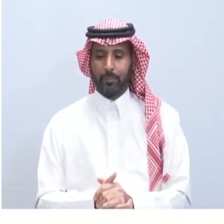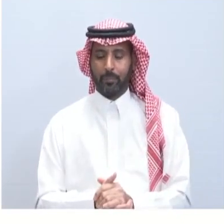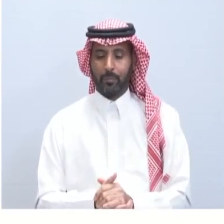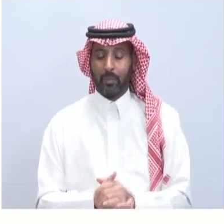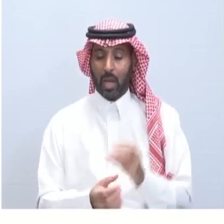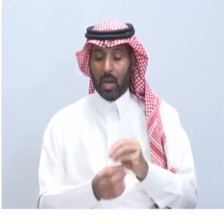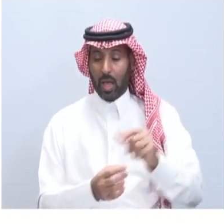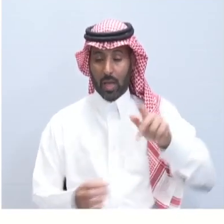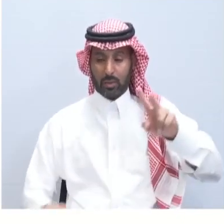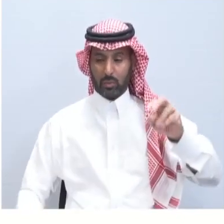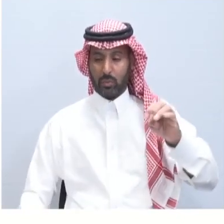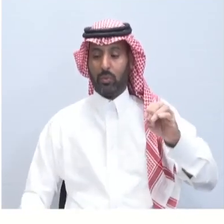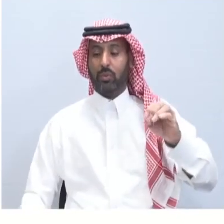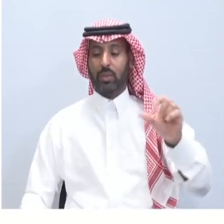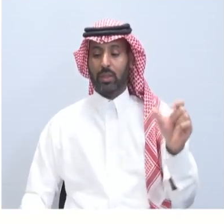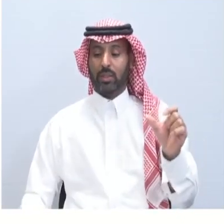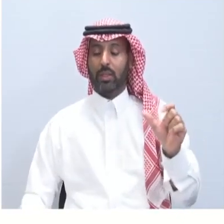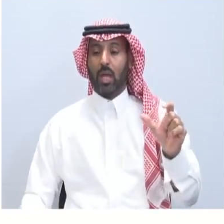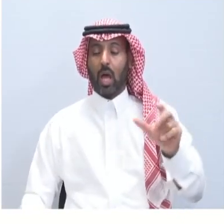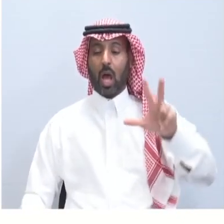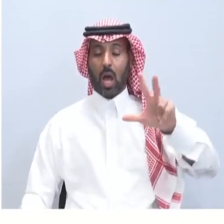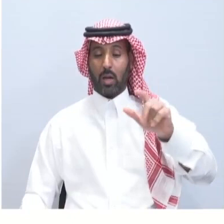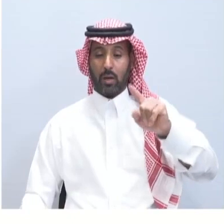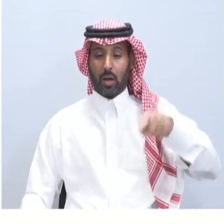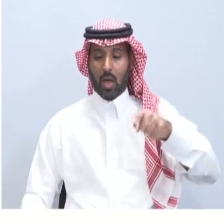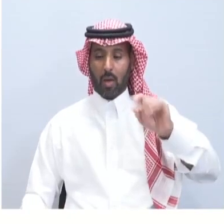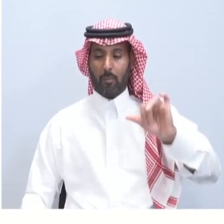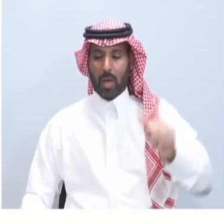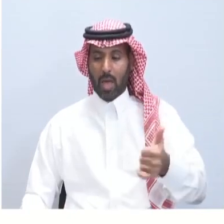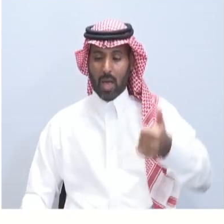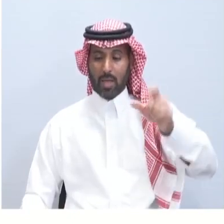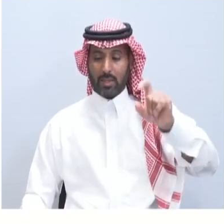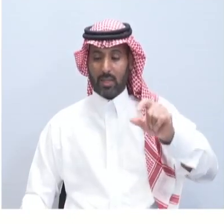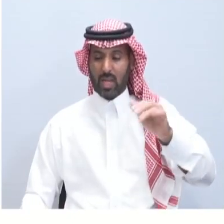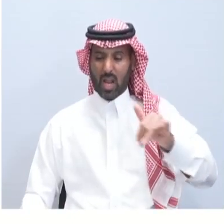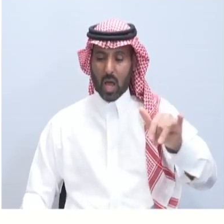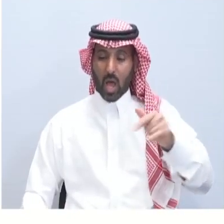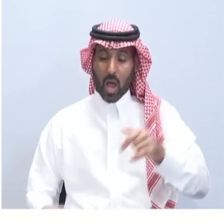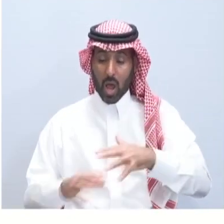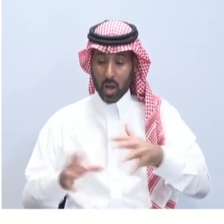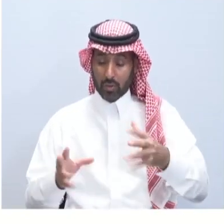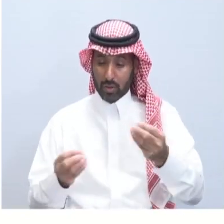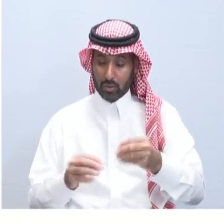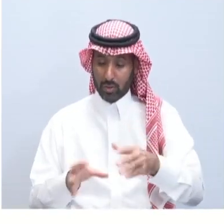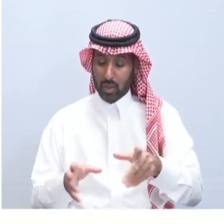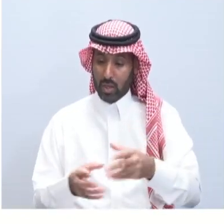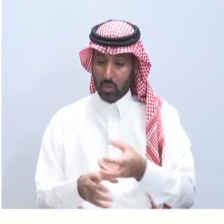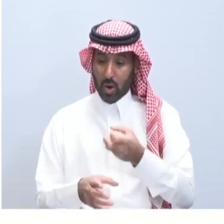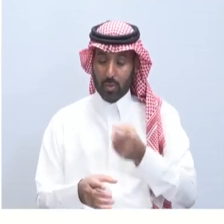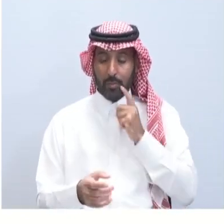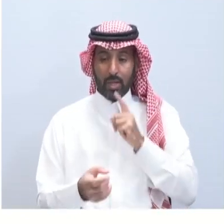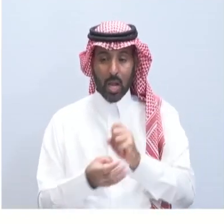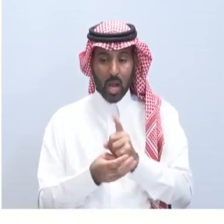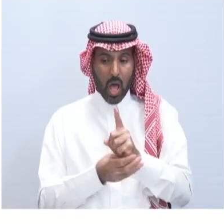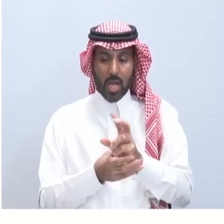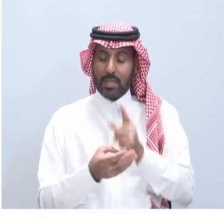الهيدروجين الرمادي ذكرنا اعزائي الطلبه بانه هو النوع الاكثر انتشارا حتى الان ويستخلص من الغاز الطبيعي ويرافق